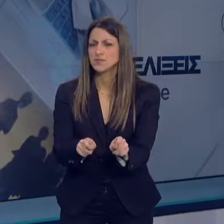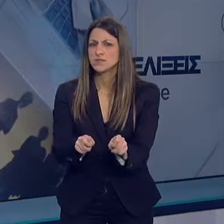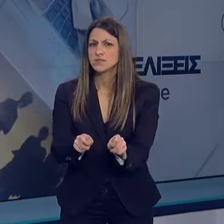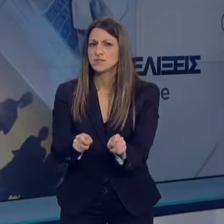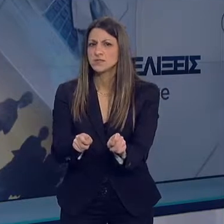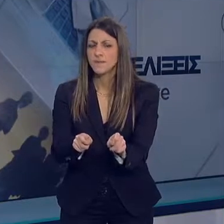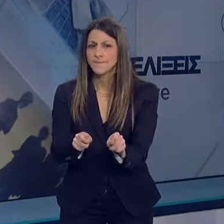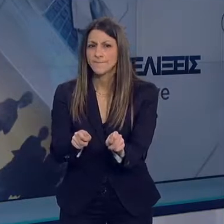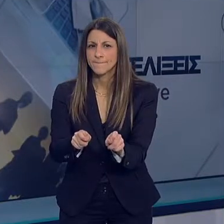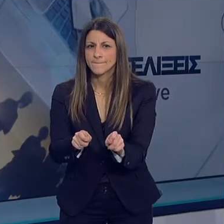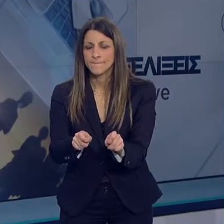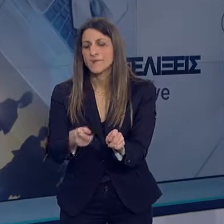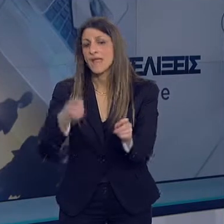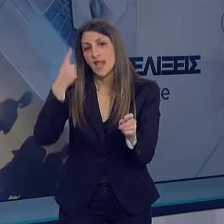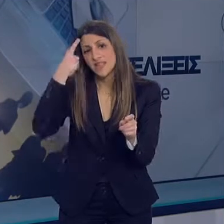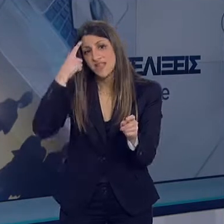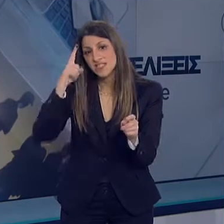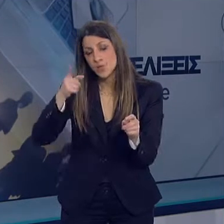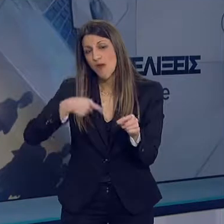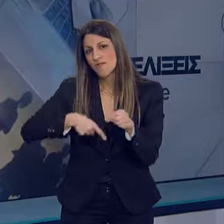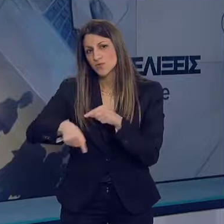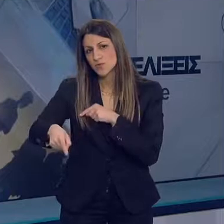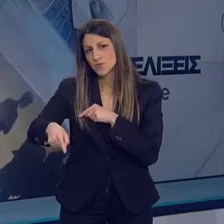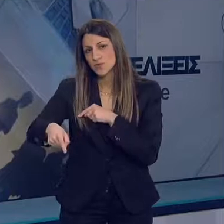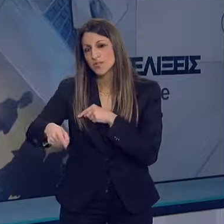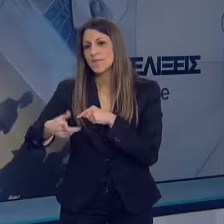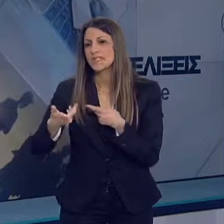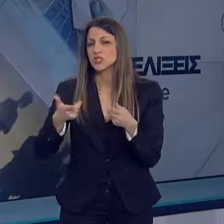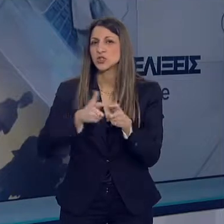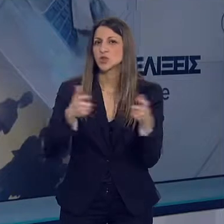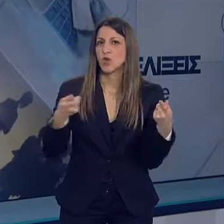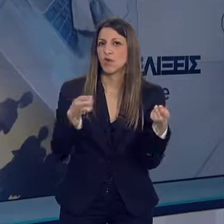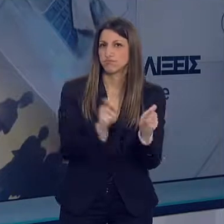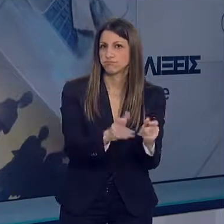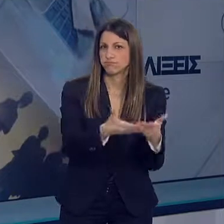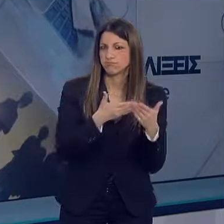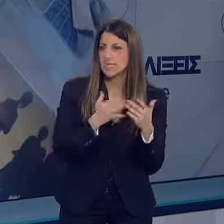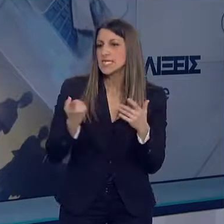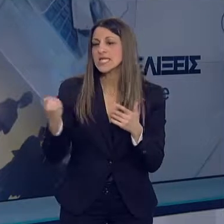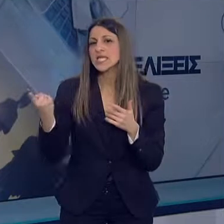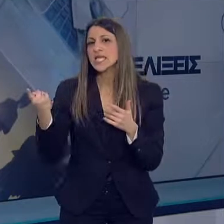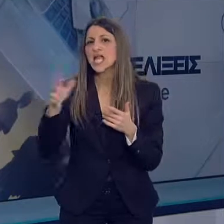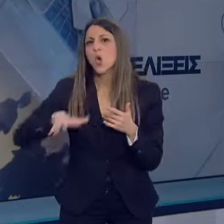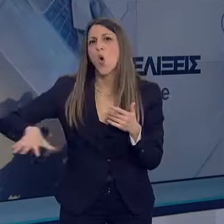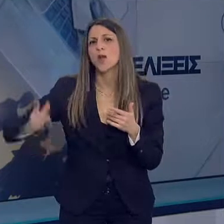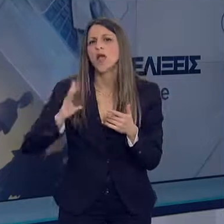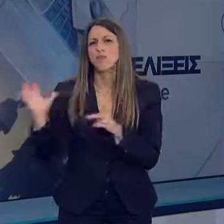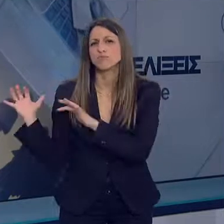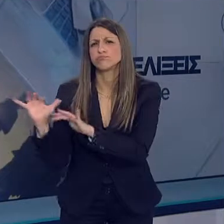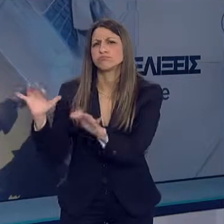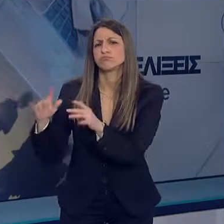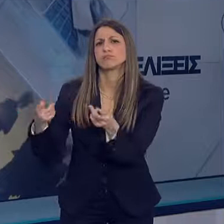μπορεί να διευκρινιστεί 100% εάν ήταν το κλείσιμο των σχολείων αυτό καθ' αυτό ή το κλείσιμο άλλων χώρων, μαζικών συγκεντρώσεων